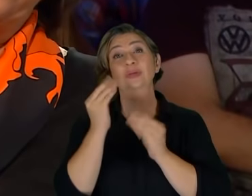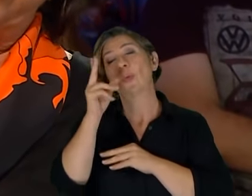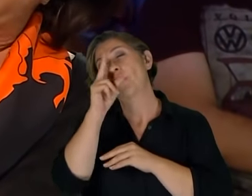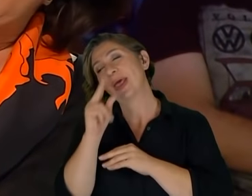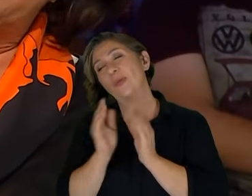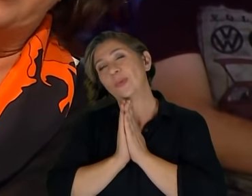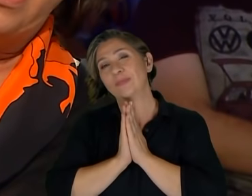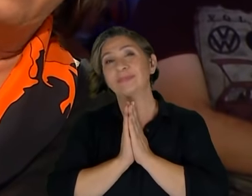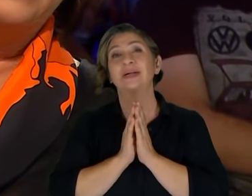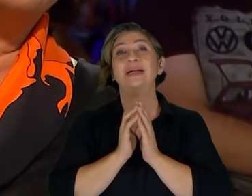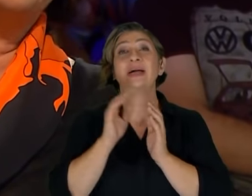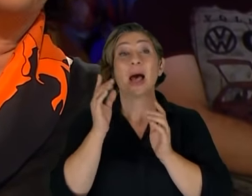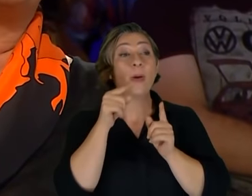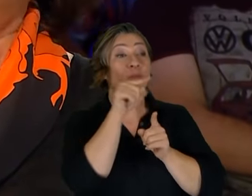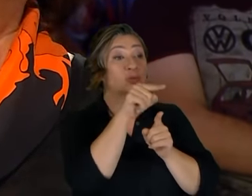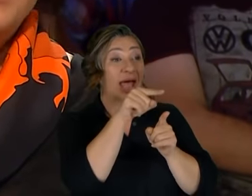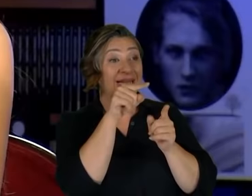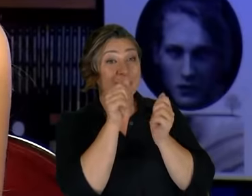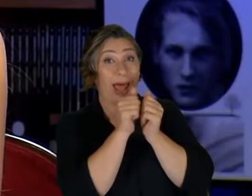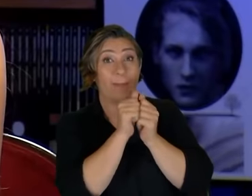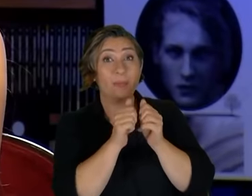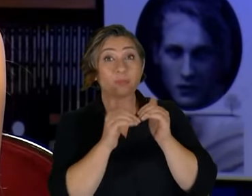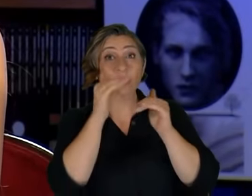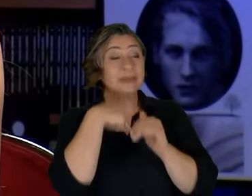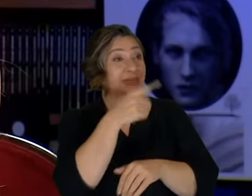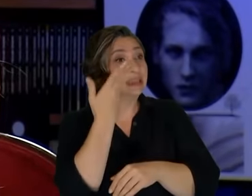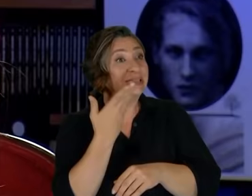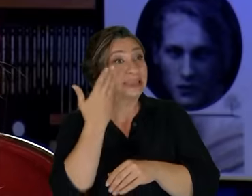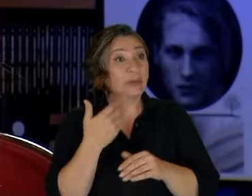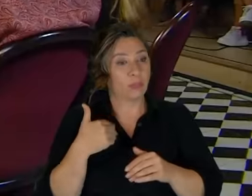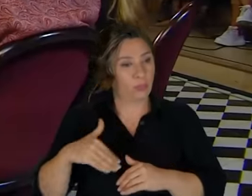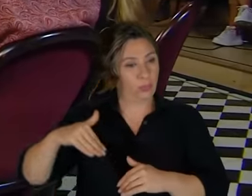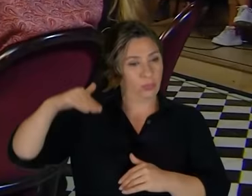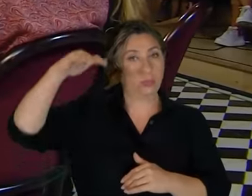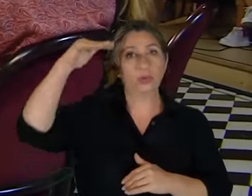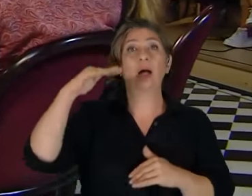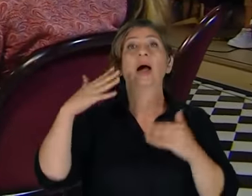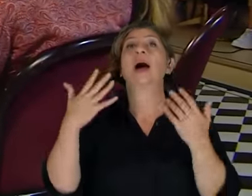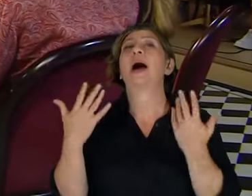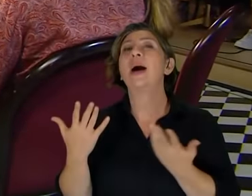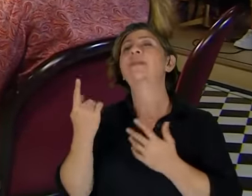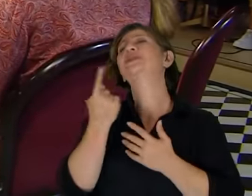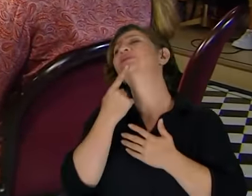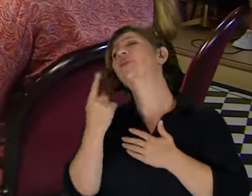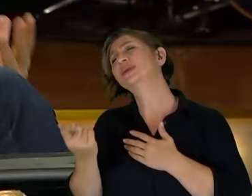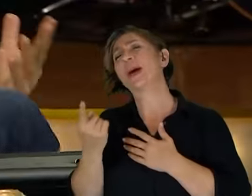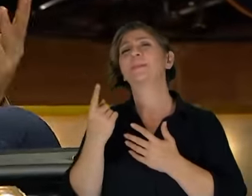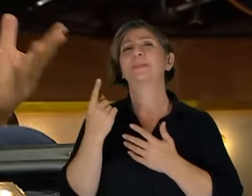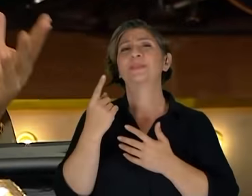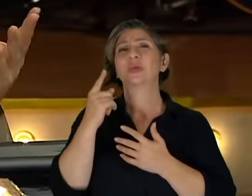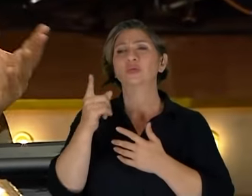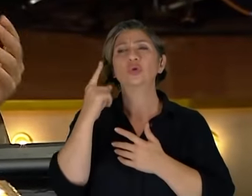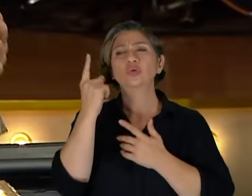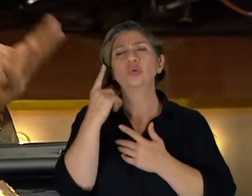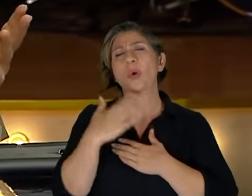hoşuma gidiyor. Ama gerçekten bunlar sizlerle büyüdü. Yani bizler sizleri izleyerek aslında sizlerin ya, tabii de. Ki. Ama bir şey söyleyeceğim. Yani bir yandan da şunu